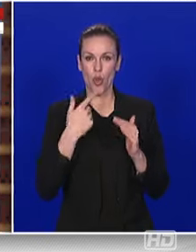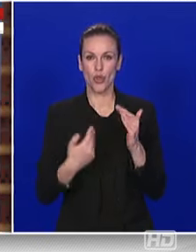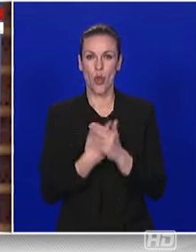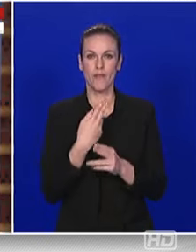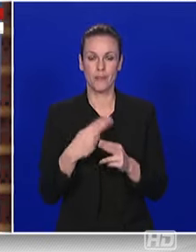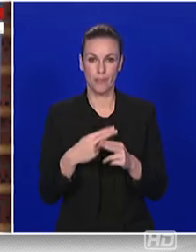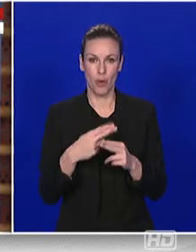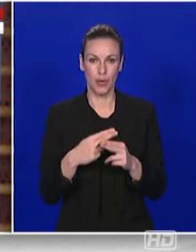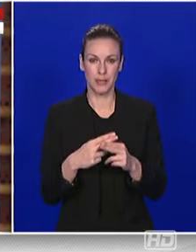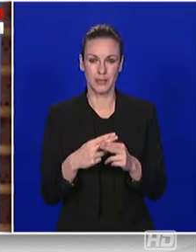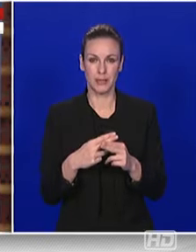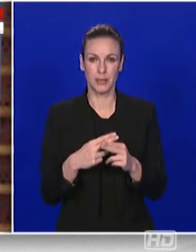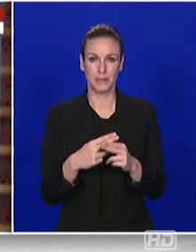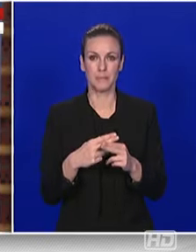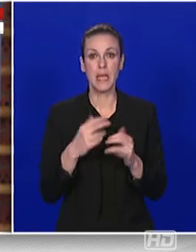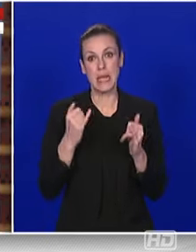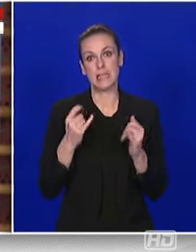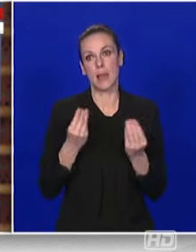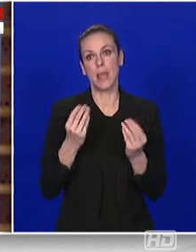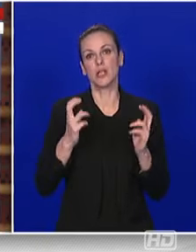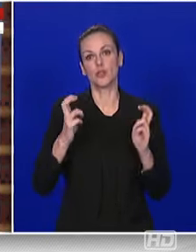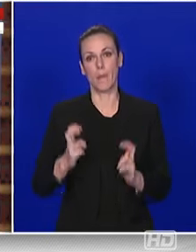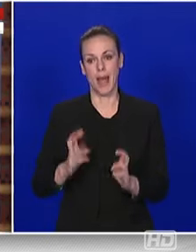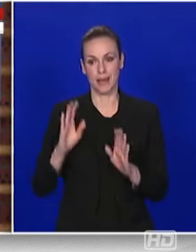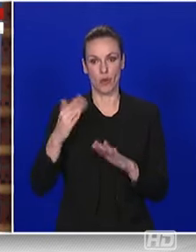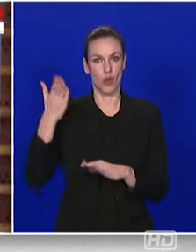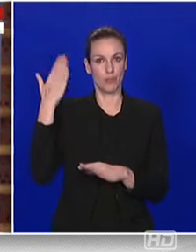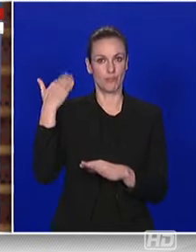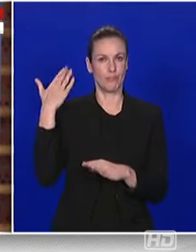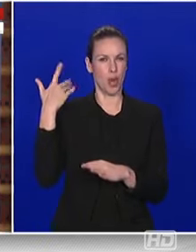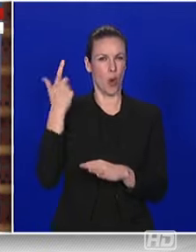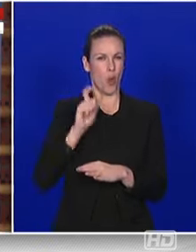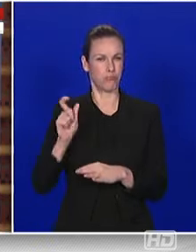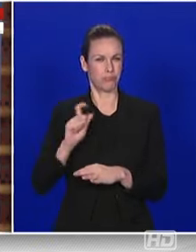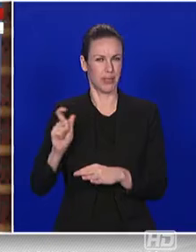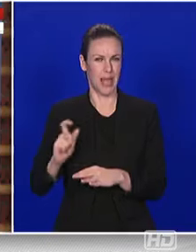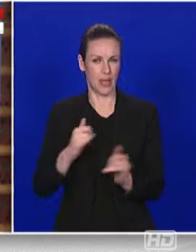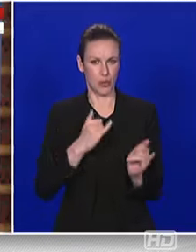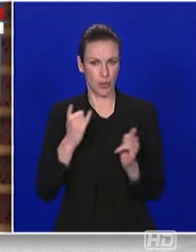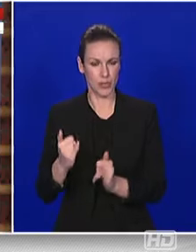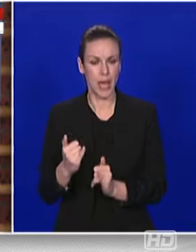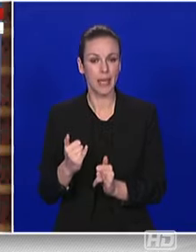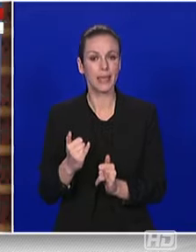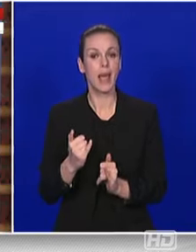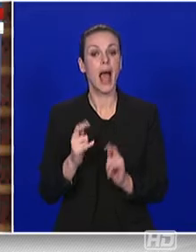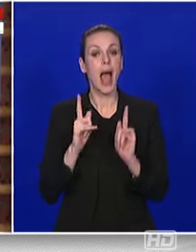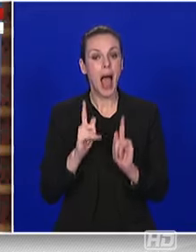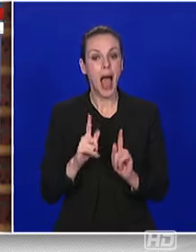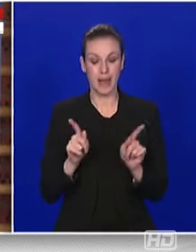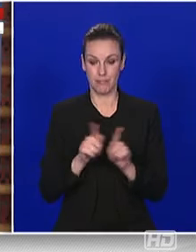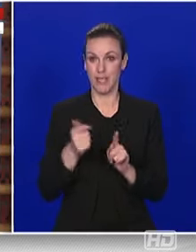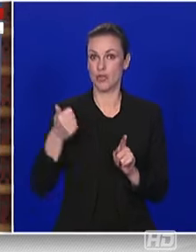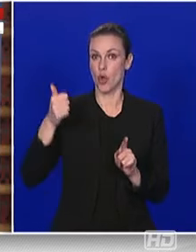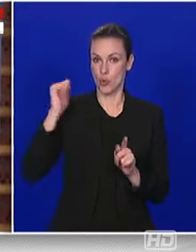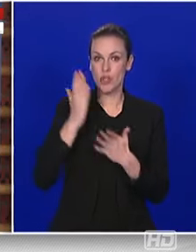novozaraženih su puno manje nego što su bile prije nekoliko tjedana, međutim, kao što je i jučer